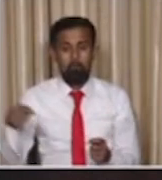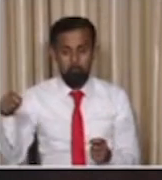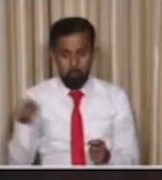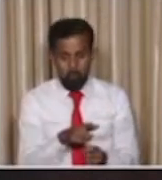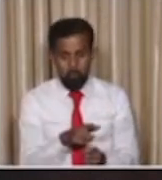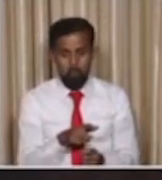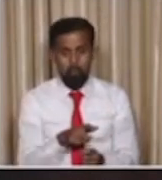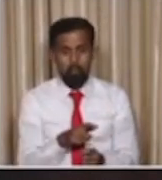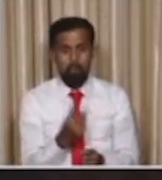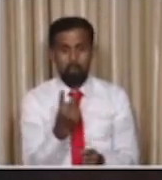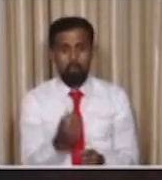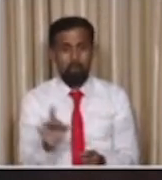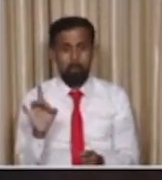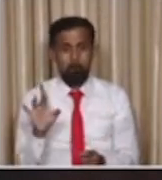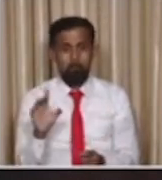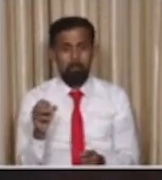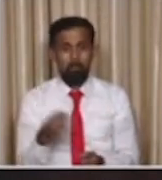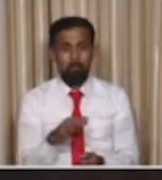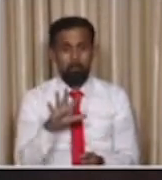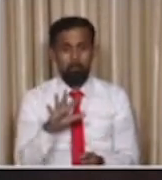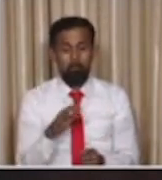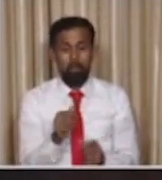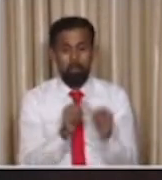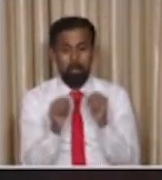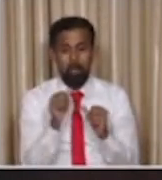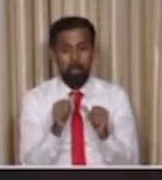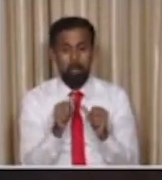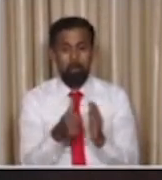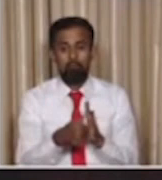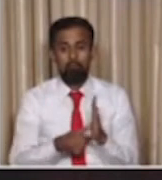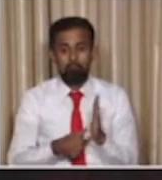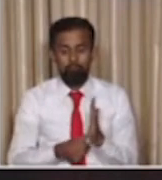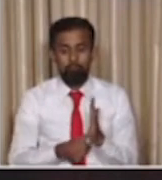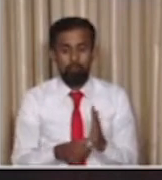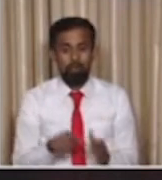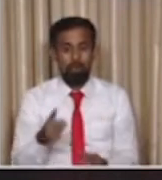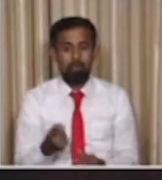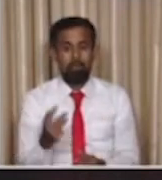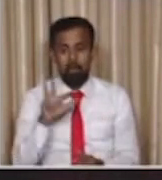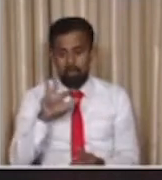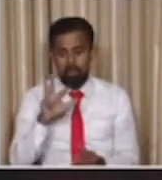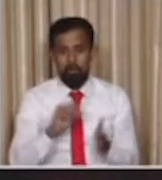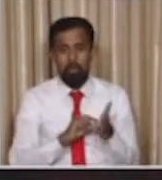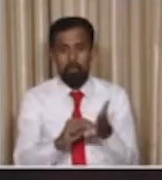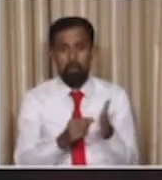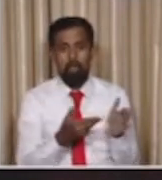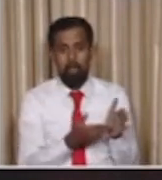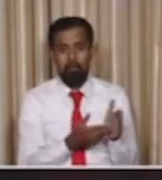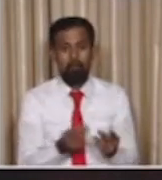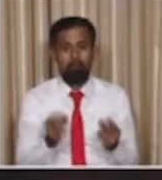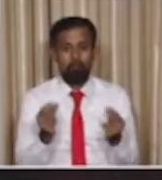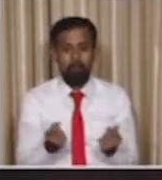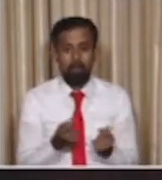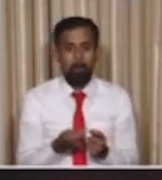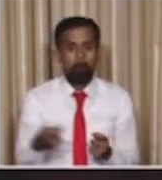යුතු 2015 අංක 5000 ජාතික ඖෂධ නියාමන අධිකාරි පනතේ 109 වගන්තිය තියෙනවා හදිසි